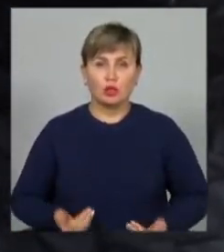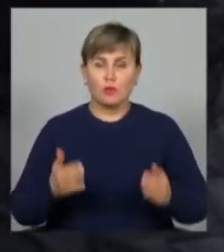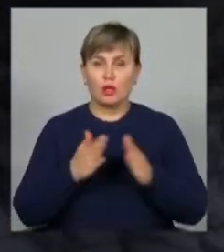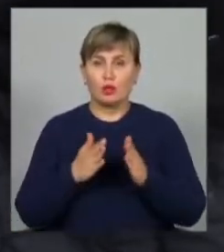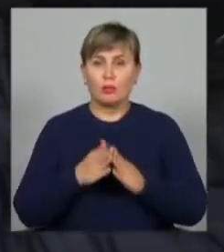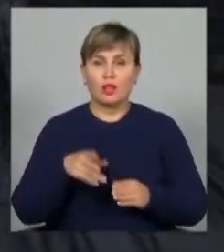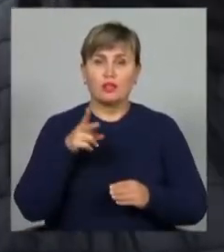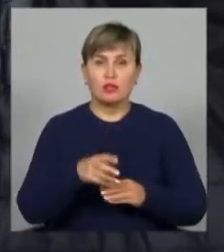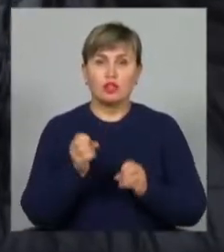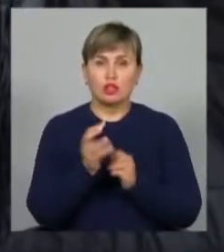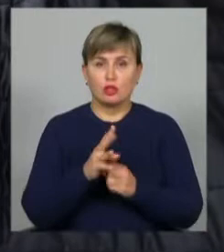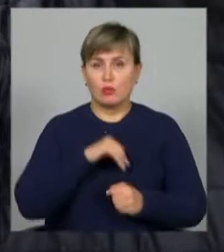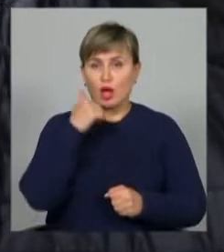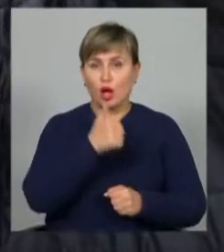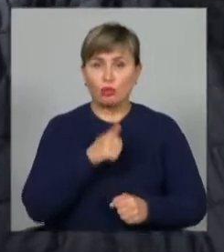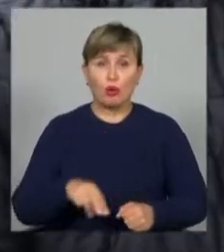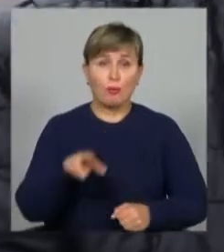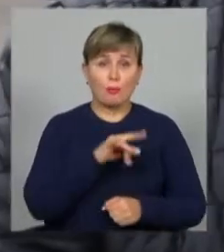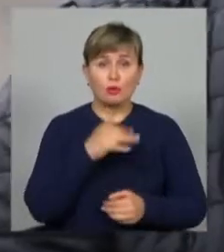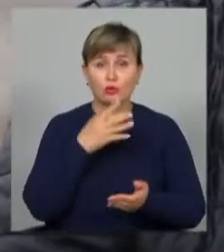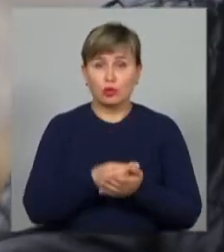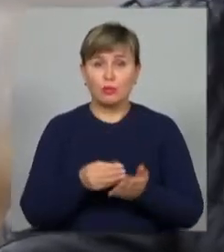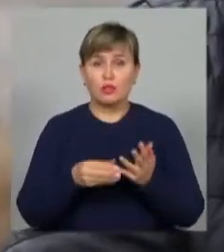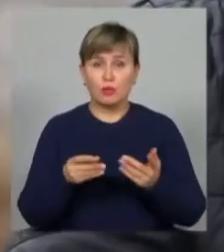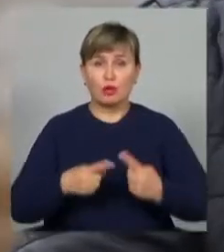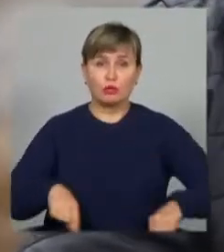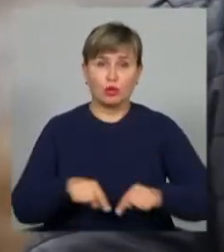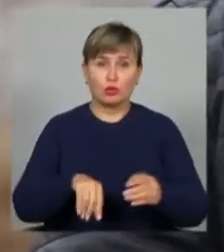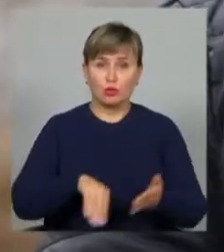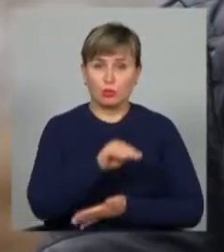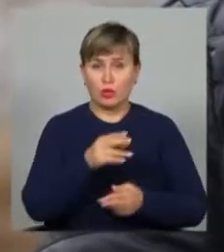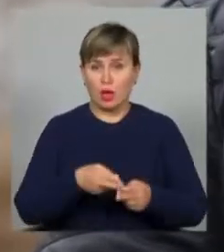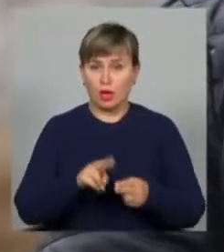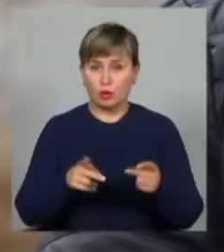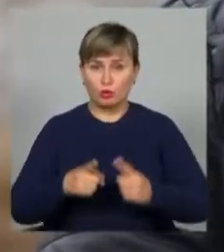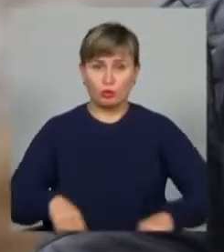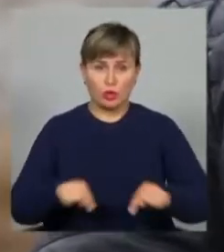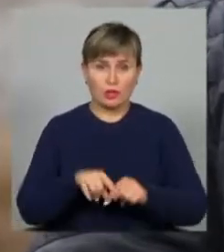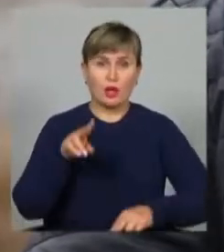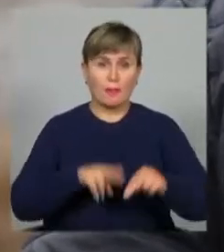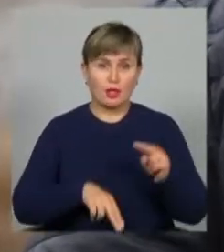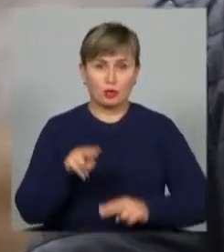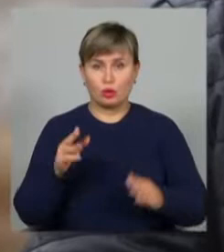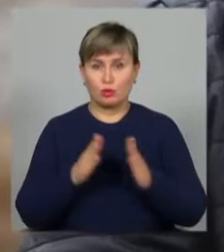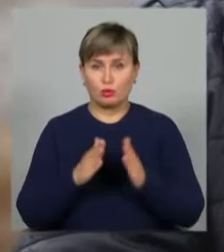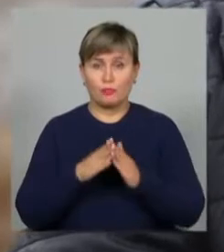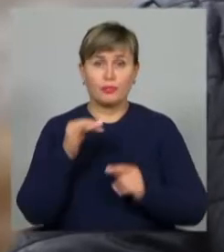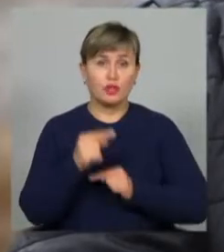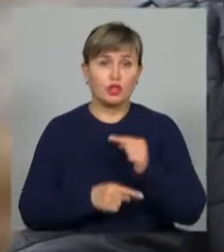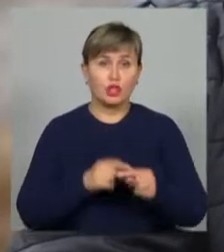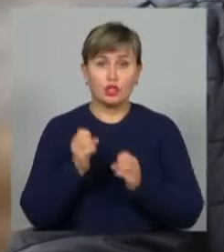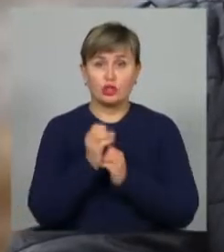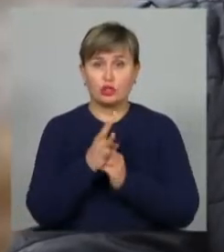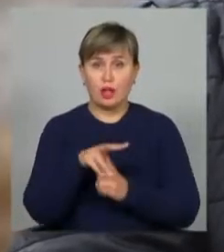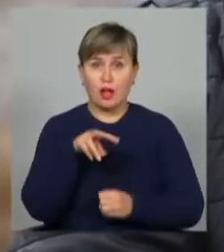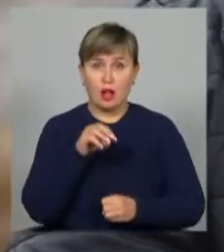В 2014 году мы у собственников земельного участка купили этот участок, построили дом. Через 14